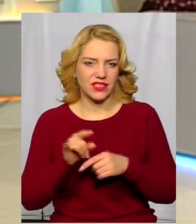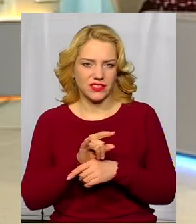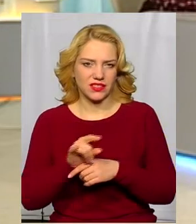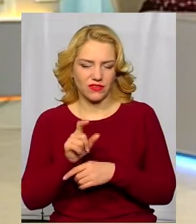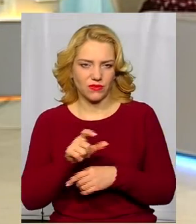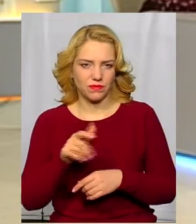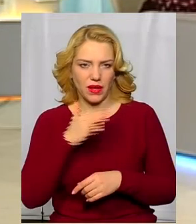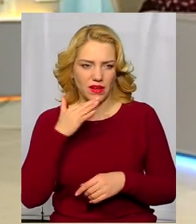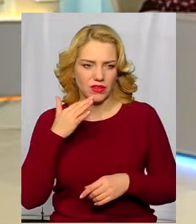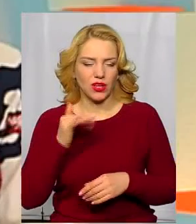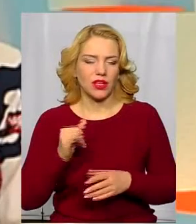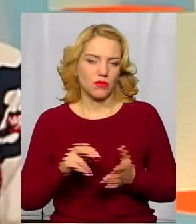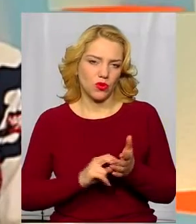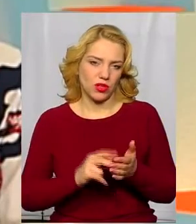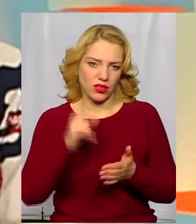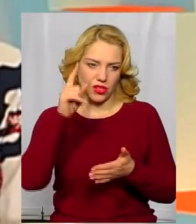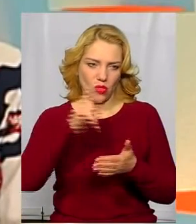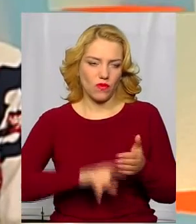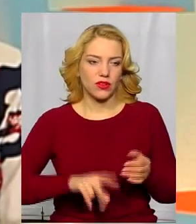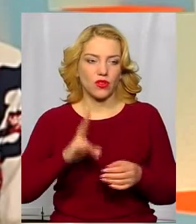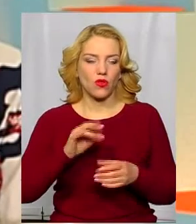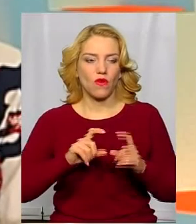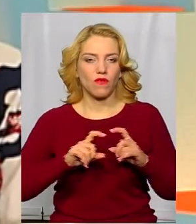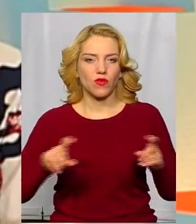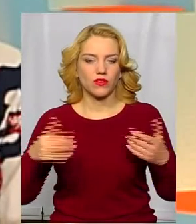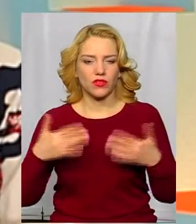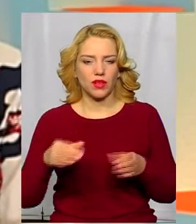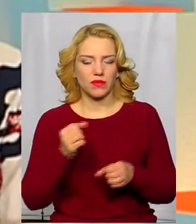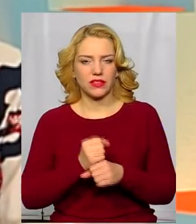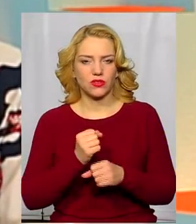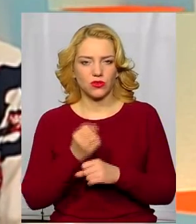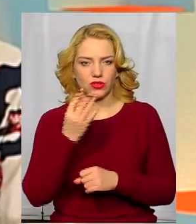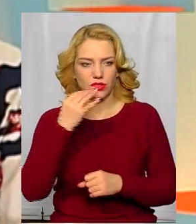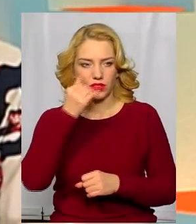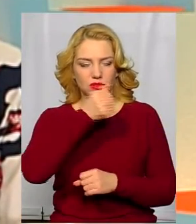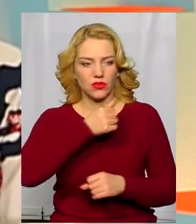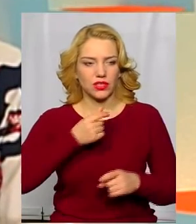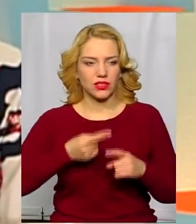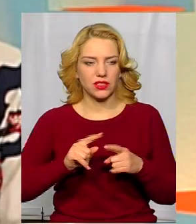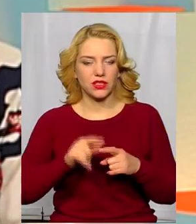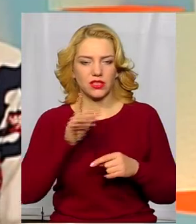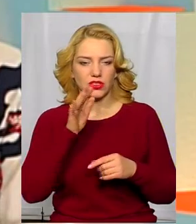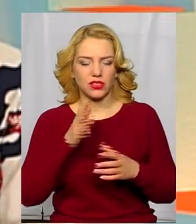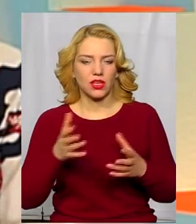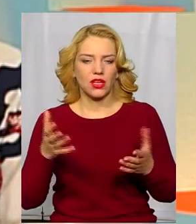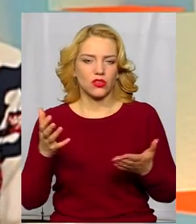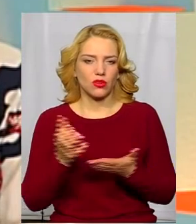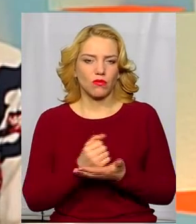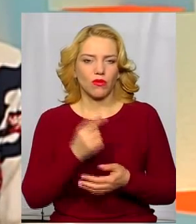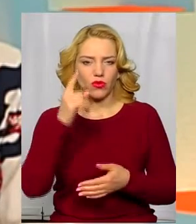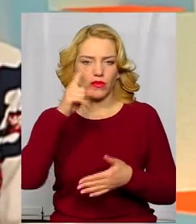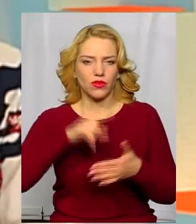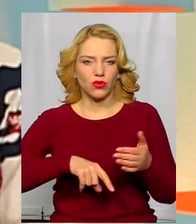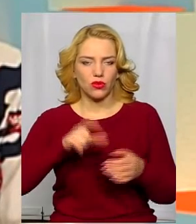цій галузі. Так, бояться довіритись, але фонд вже працює 14 років. За цей час він здобув саму довіру наших